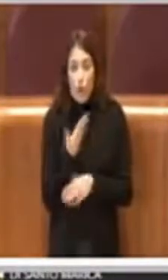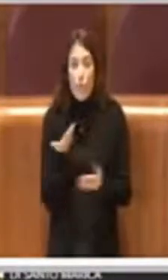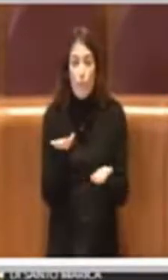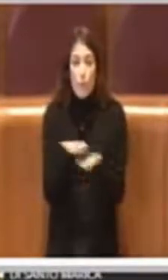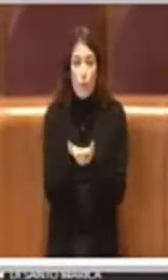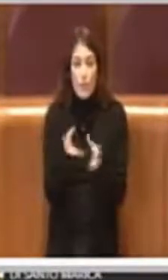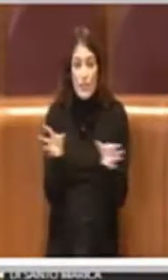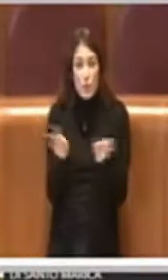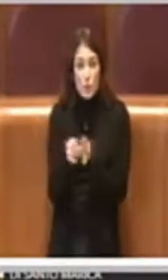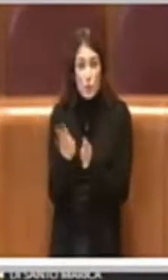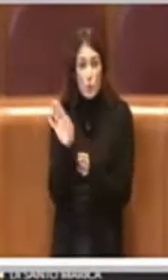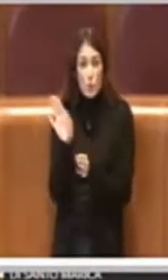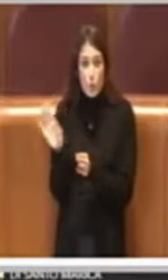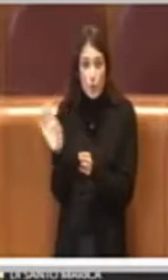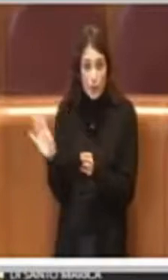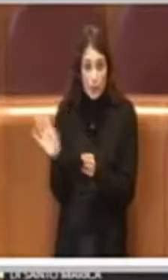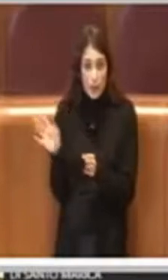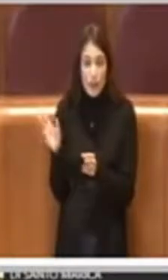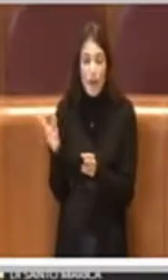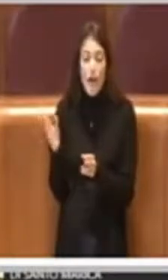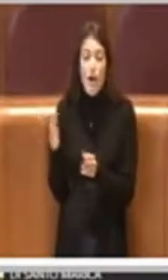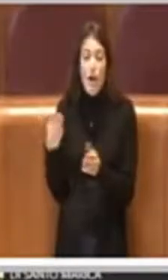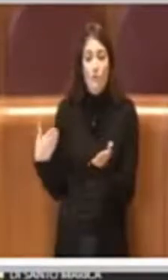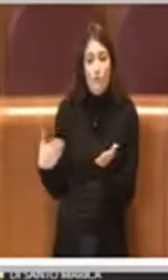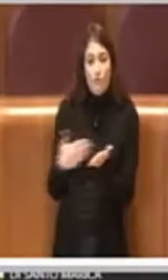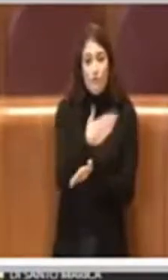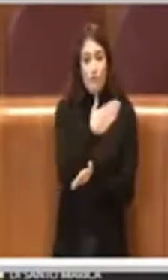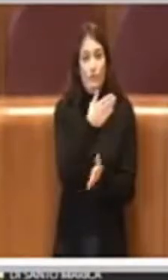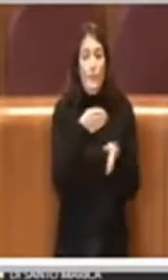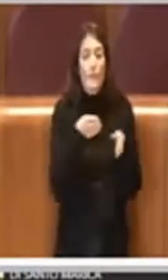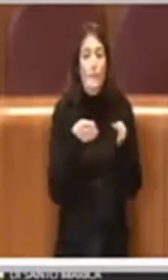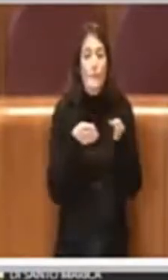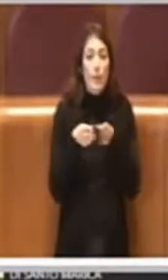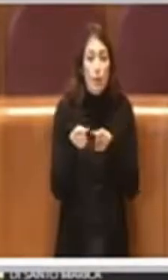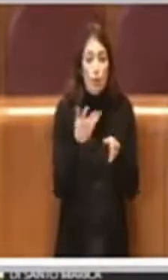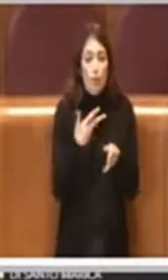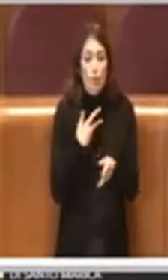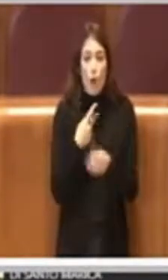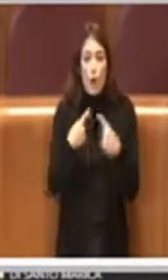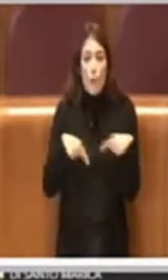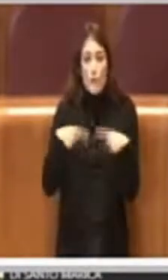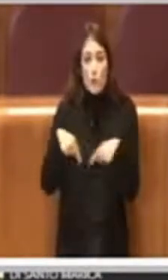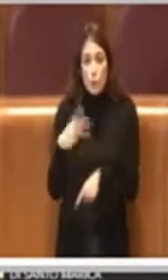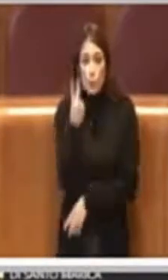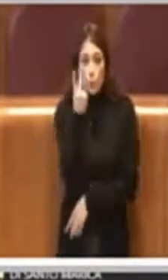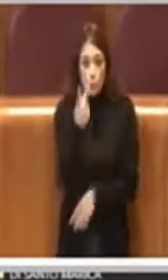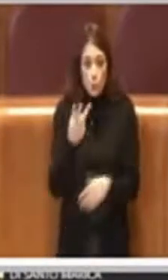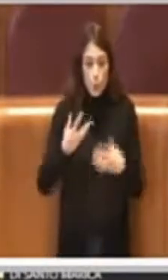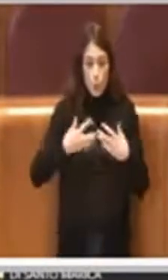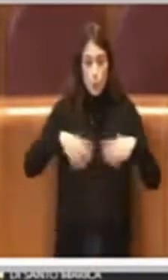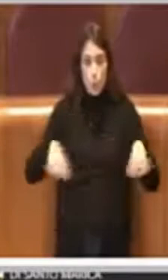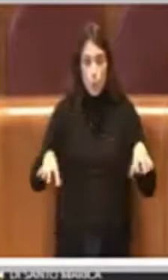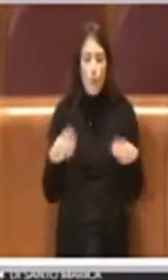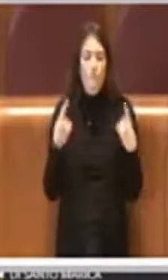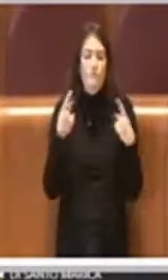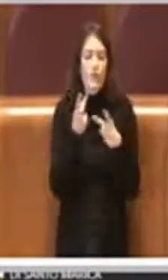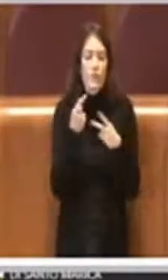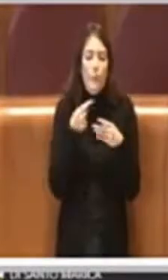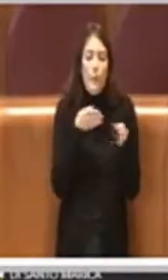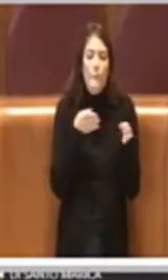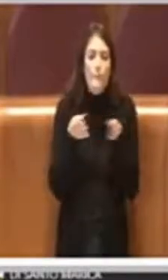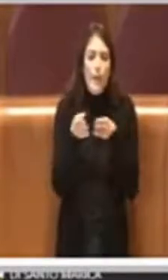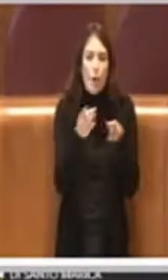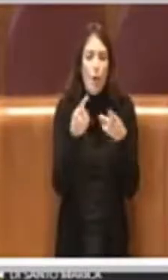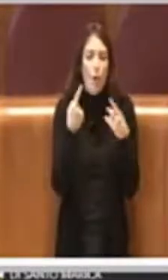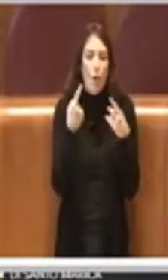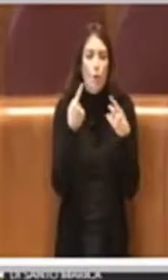di giunta o le proposte di giunta passate nel percorso passano per due commissioni, insomma. Quindi poi c'è una diversità anche nel percorso che